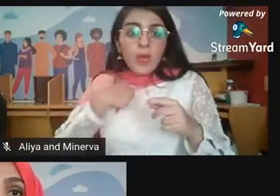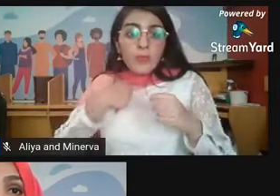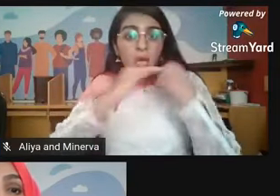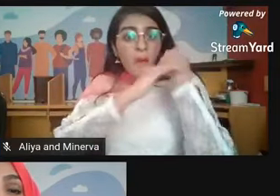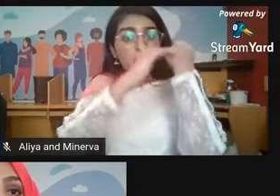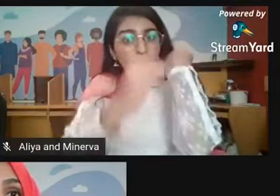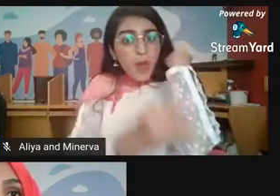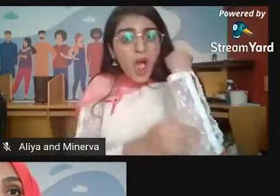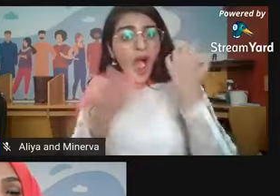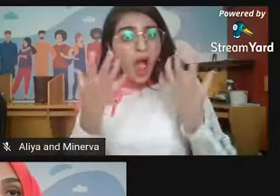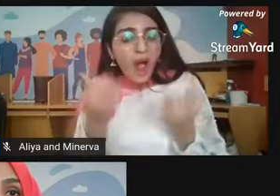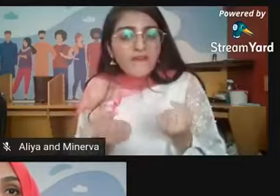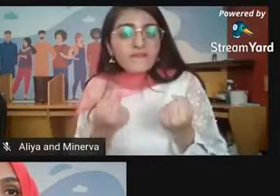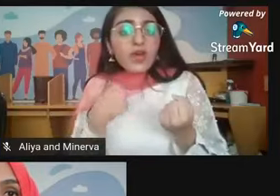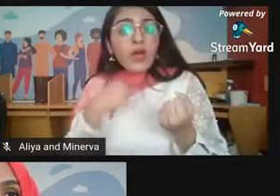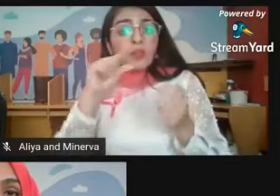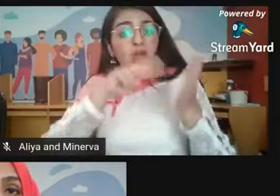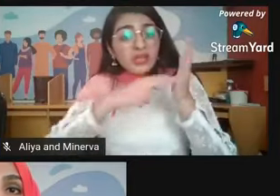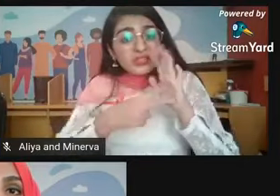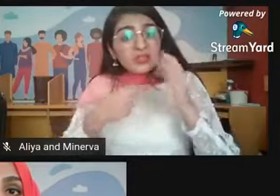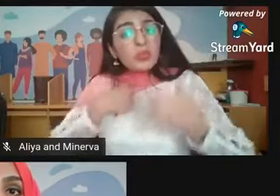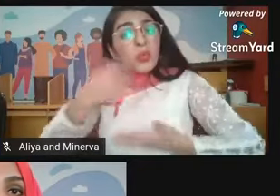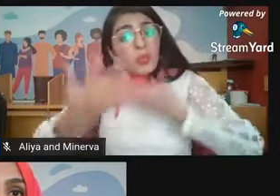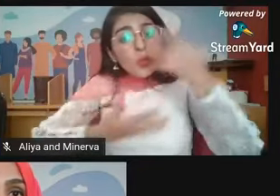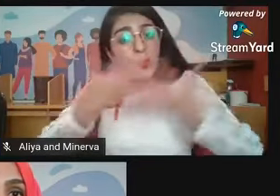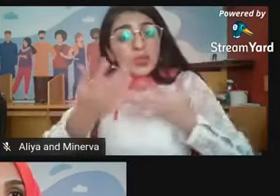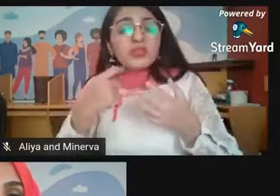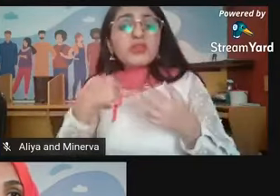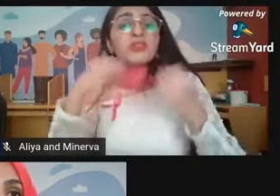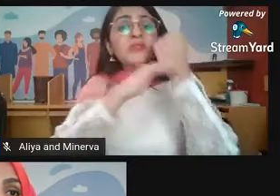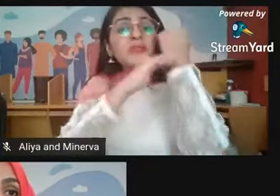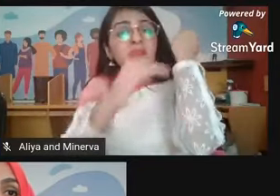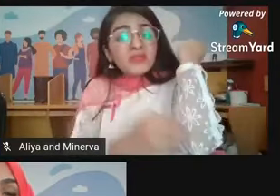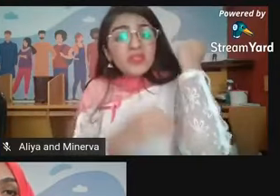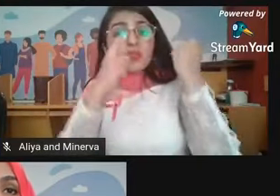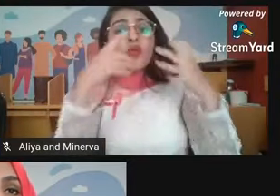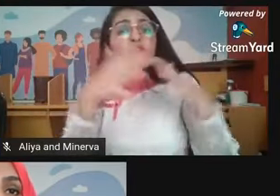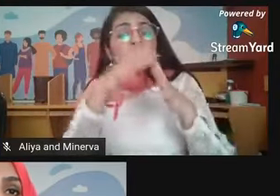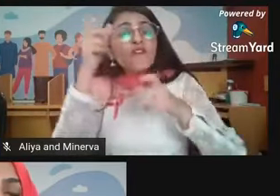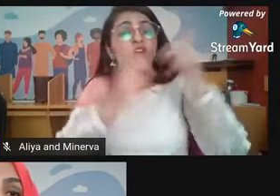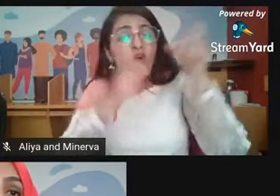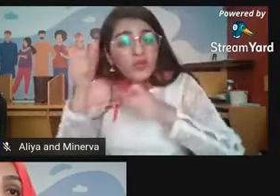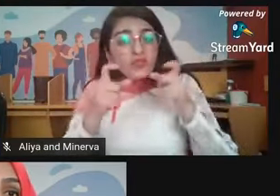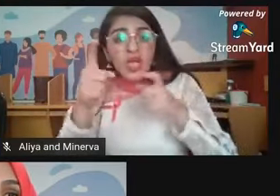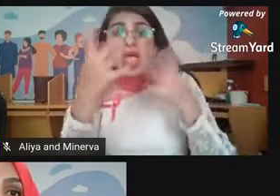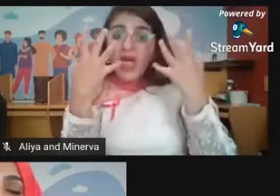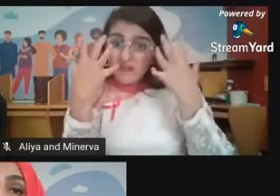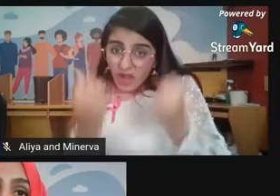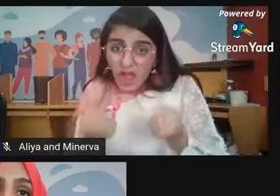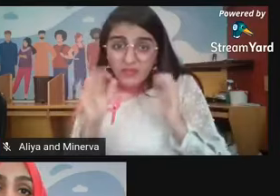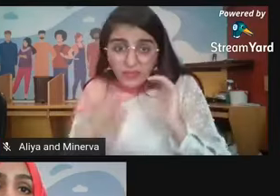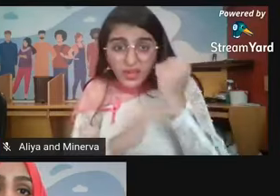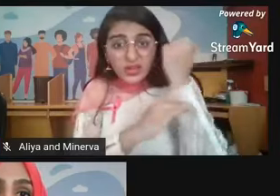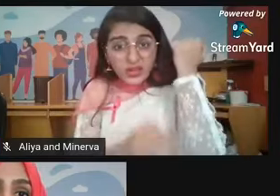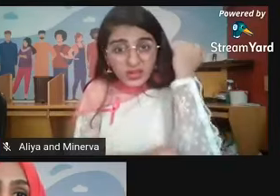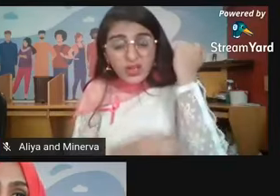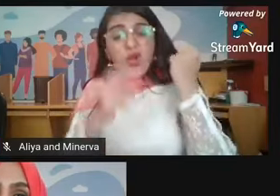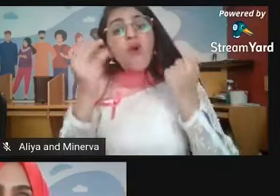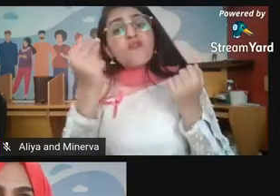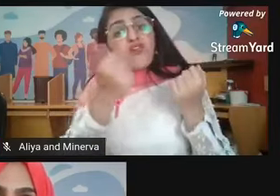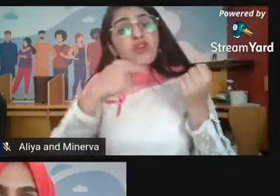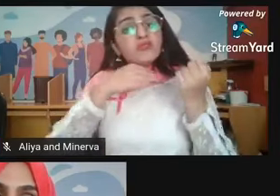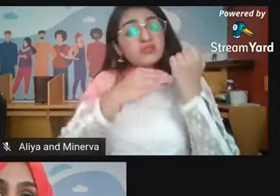woman. So I would like to share my message to the pregnant woman as well. If you are going through pregnancy, please perform your